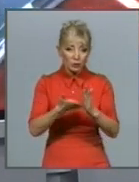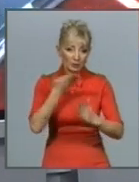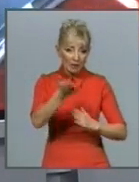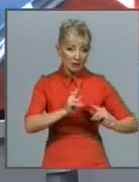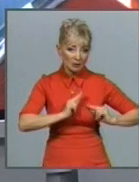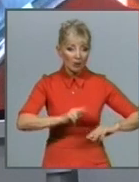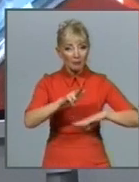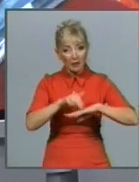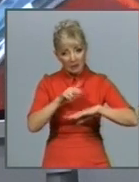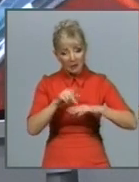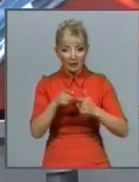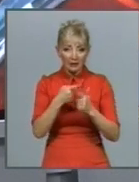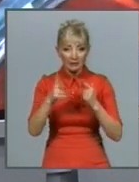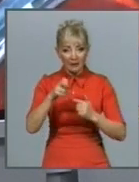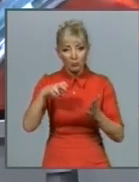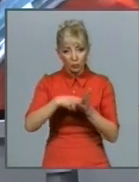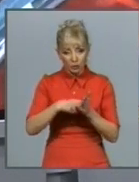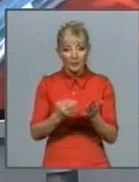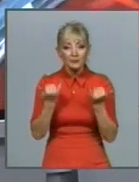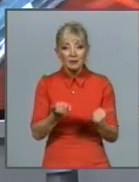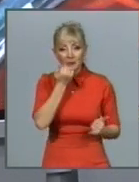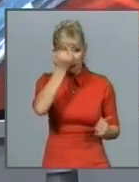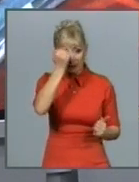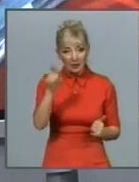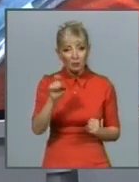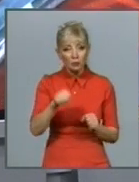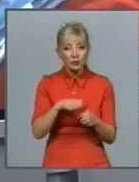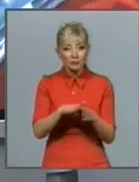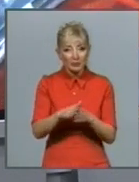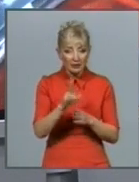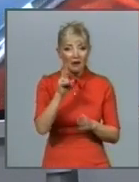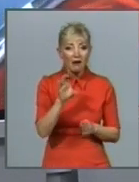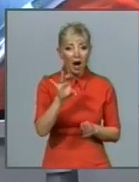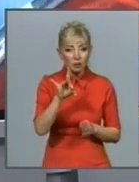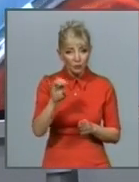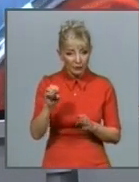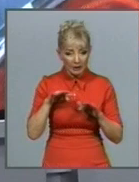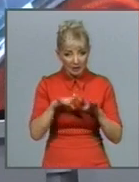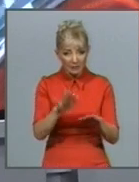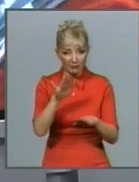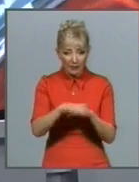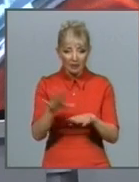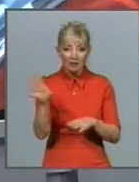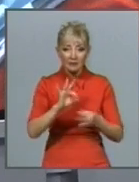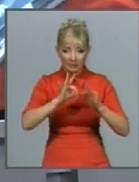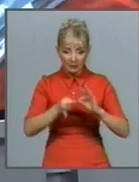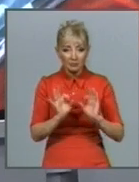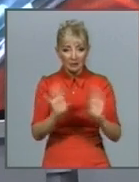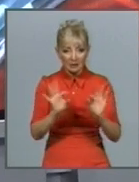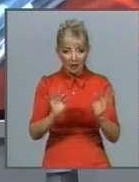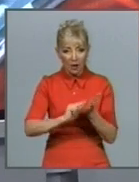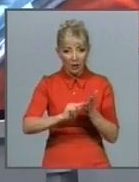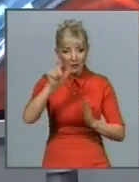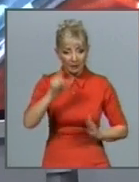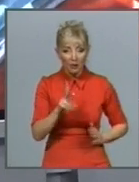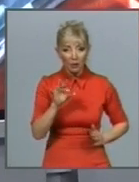співробітникам поліції чи на пошті. А відтепер завдяки йому можна здійснювати касові операції в банках. Усі деталі розповість наш кореспондент Ілля